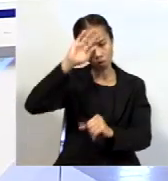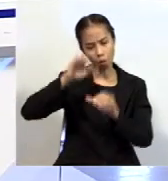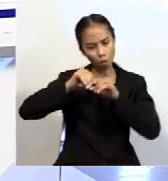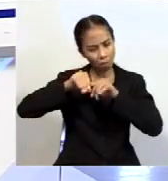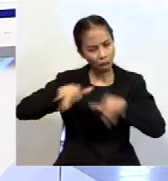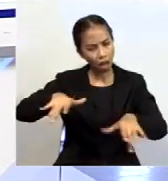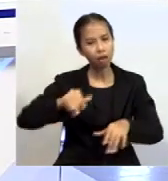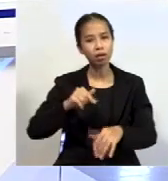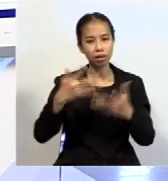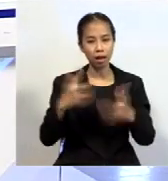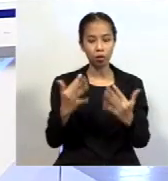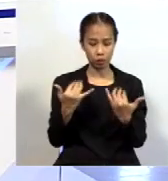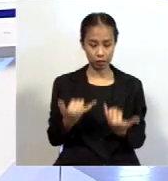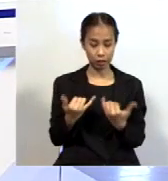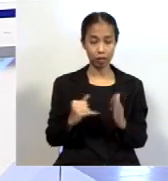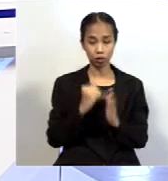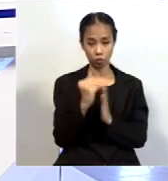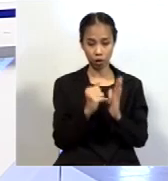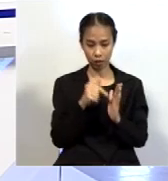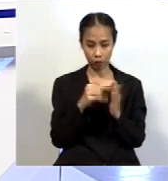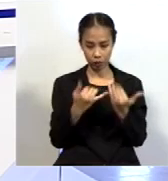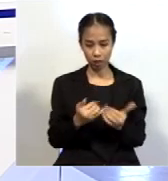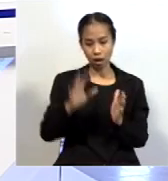ยืนยันว่าภายในจังหวัดเองยังไม่มีผู้